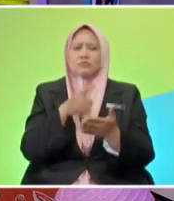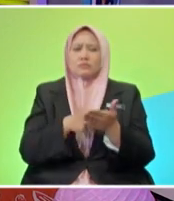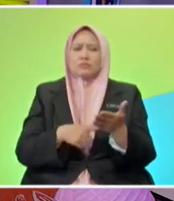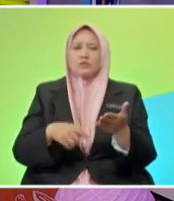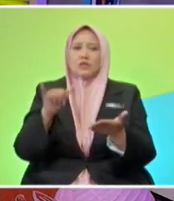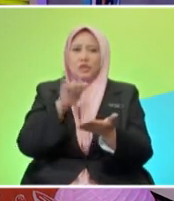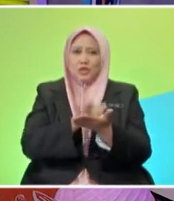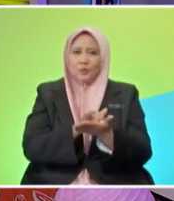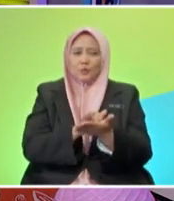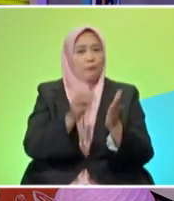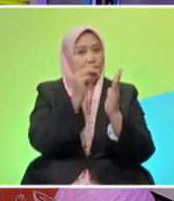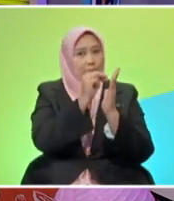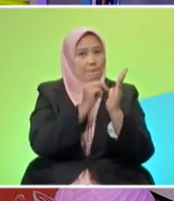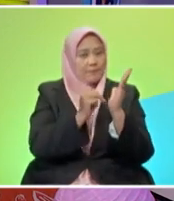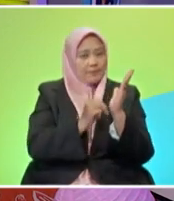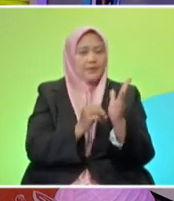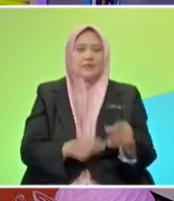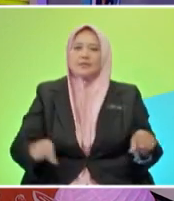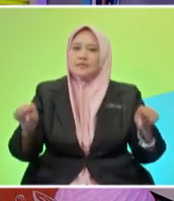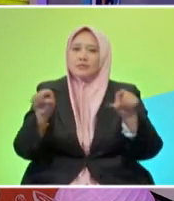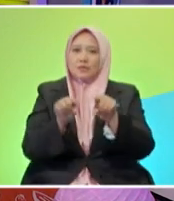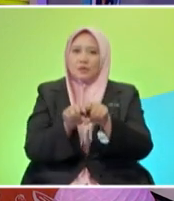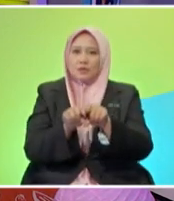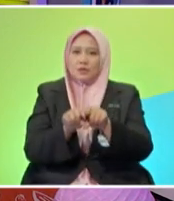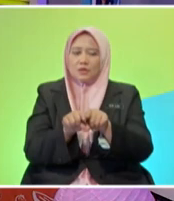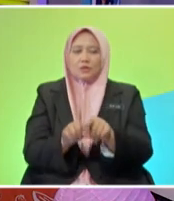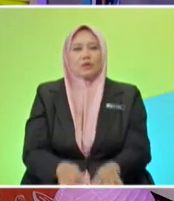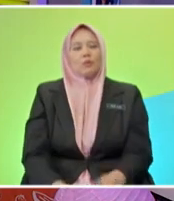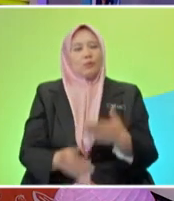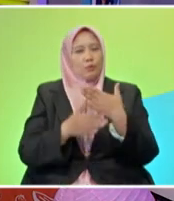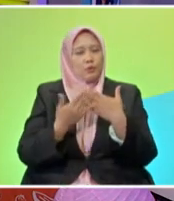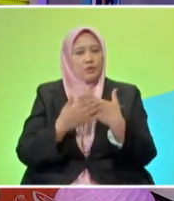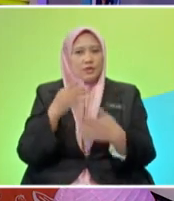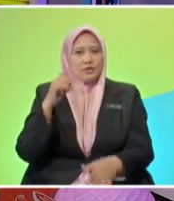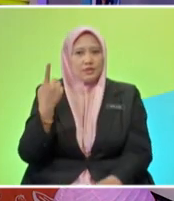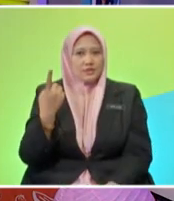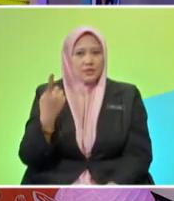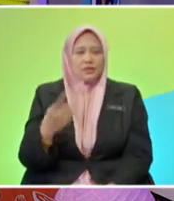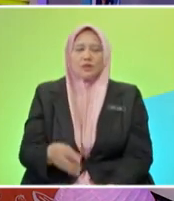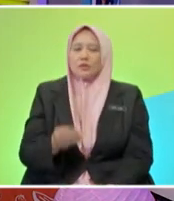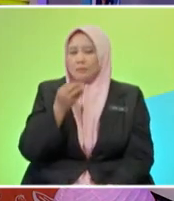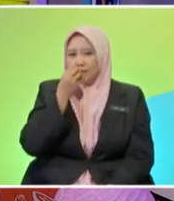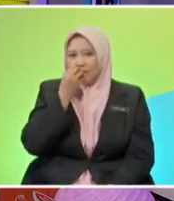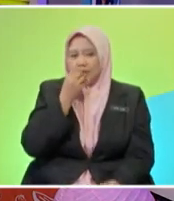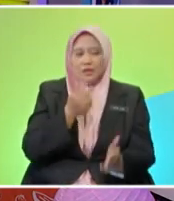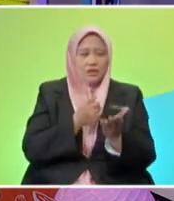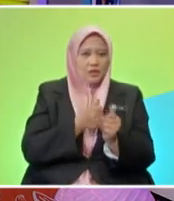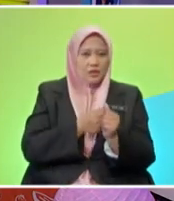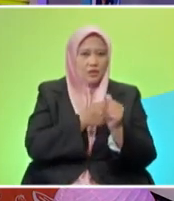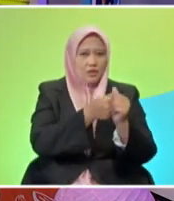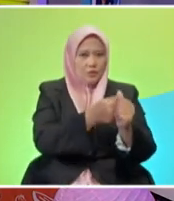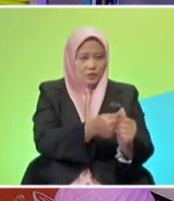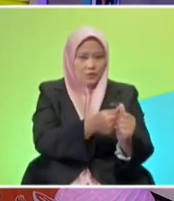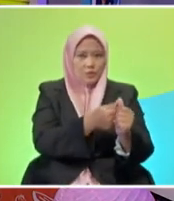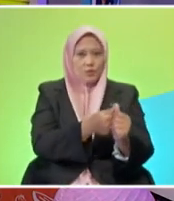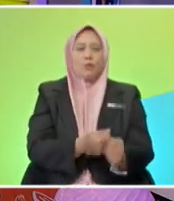perlu makan mengikut piramid makanan dan juga pinggan sihat Malaysia. Barulah hidup sihat,